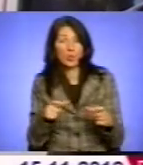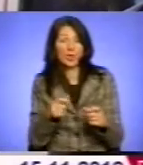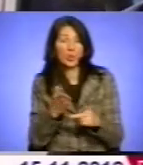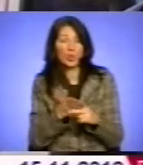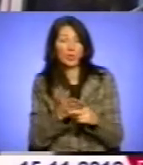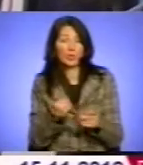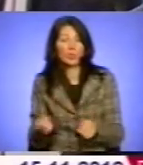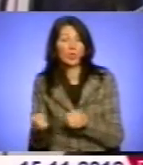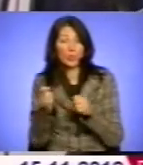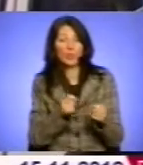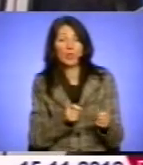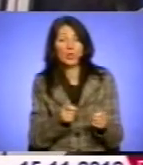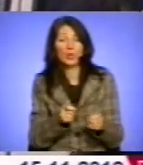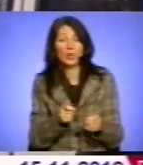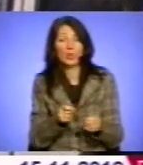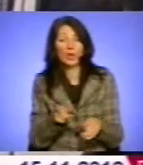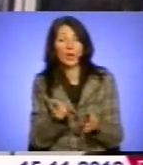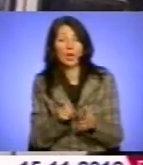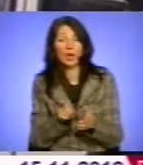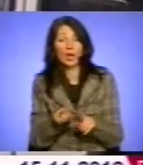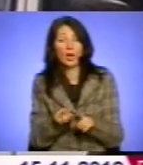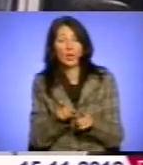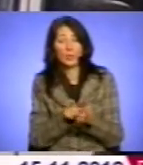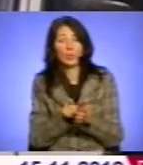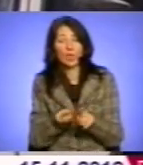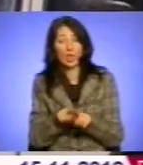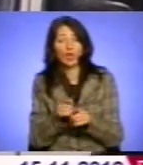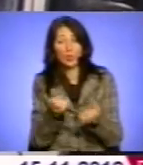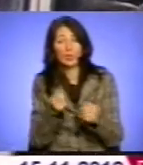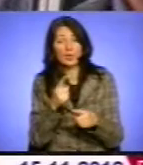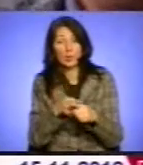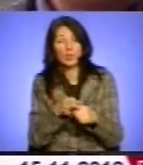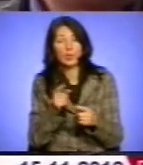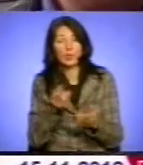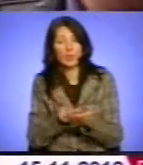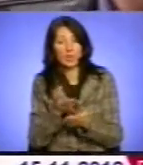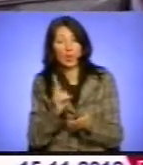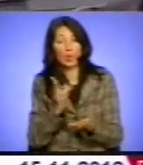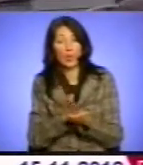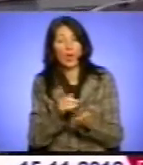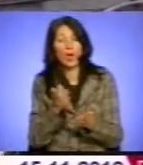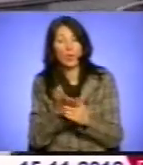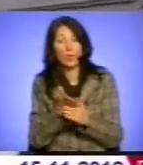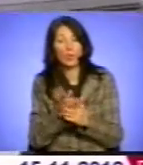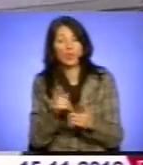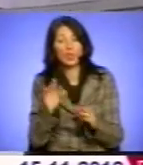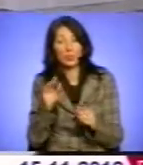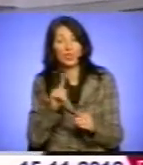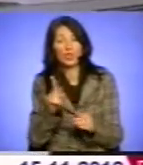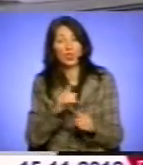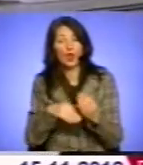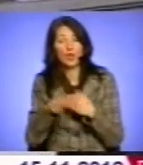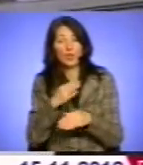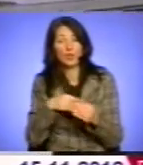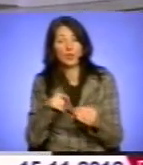так з пільговиками. І пенсійні теж беруть по за півціни. Та що, хто має пенсійне посвідчення, що інвалід, типа.